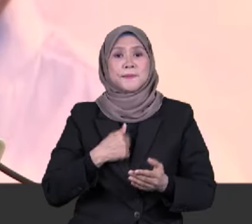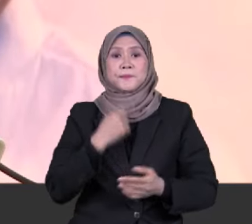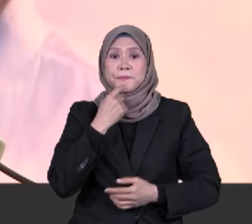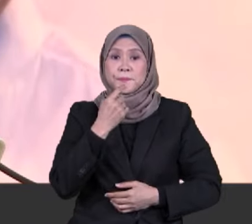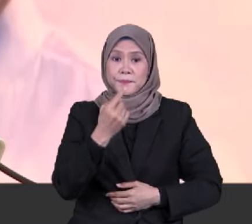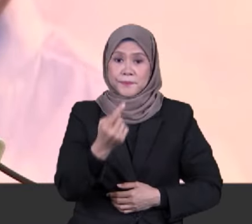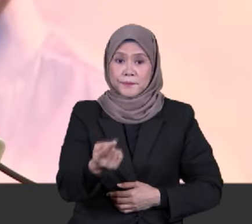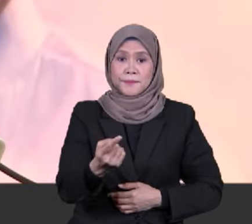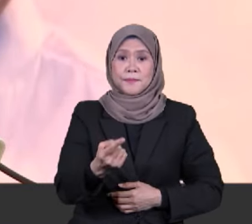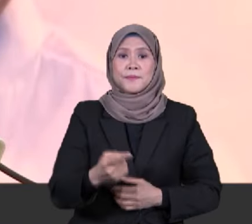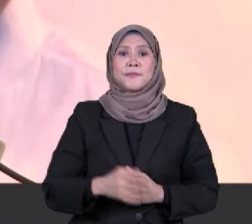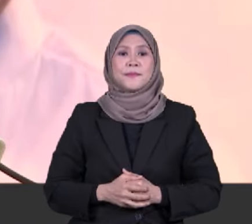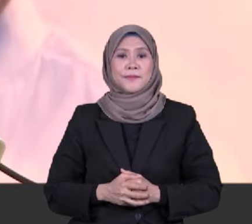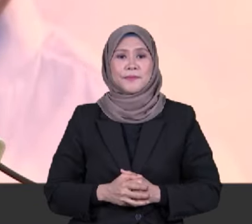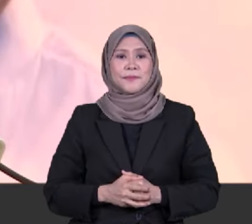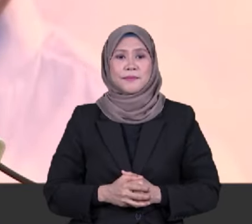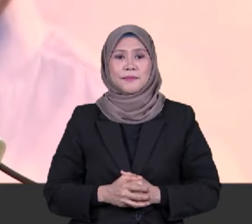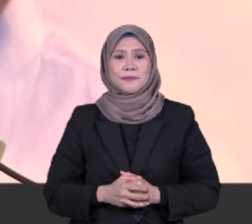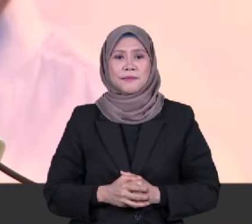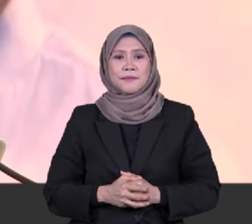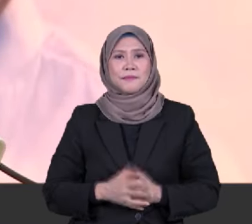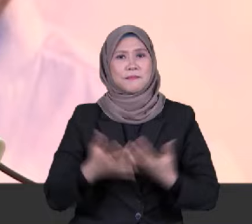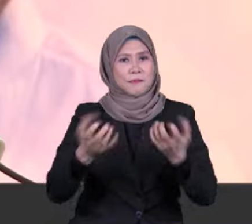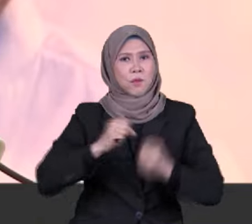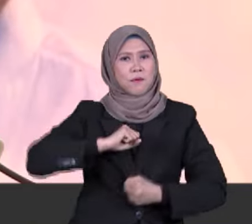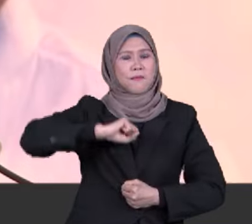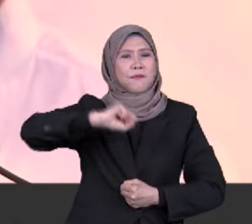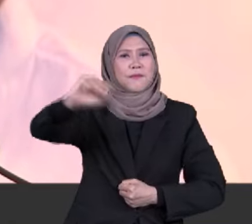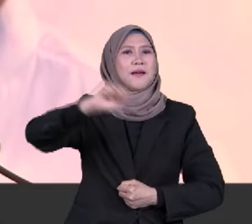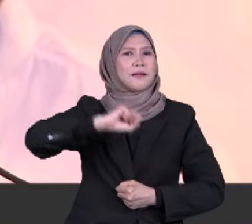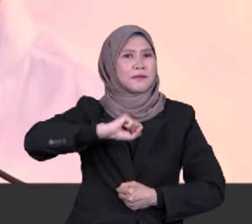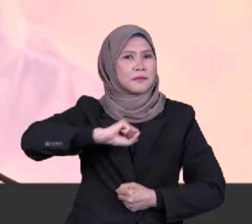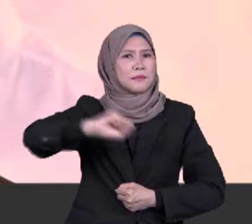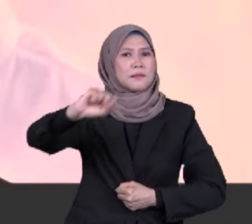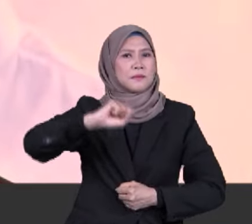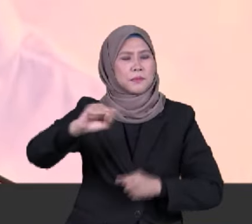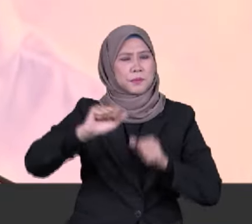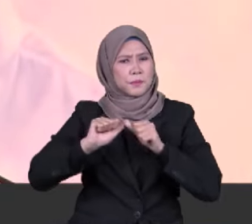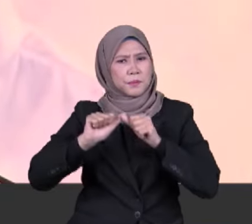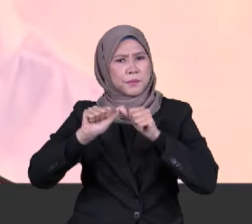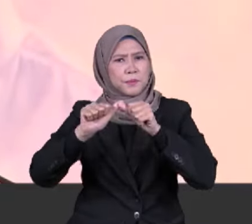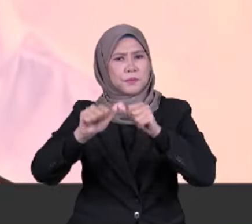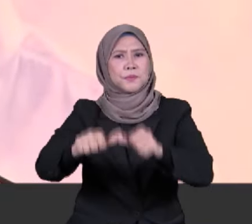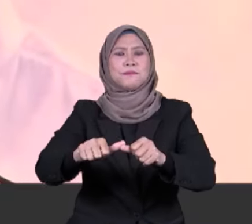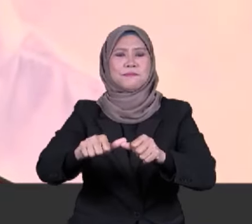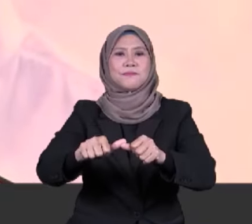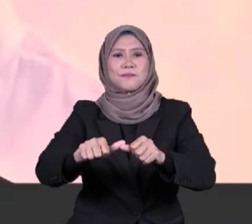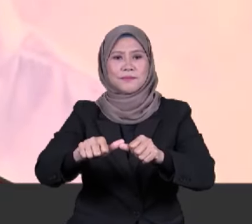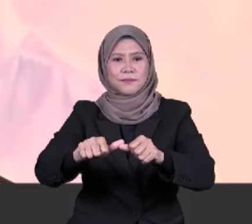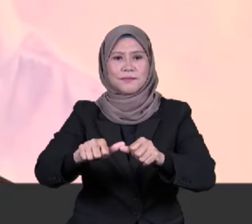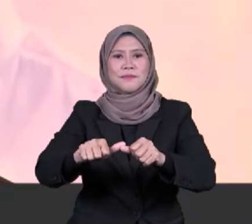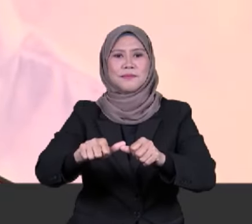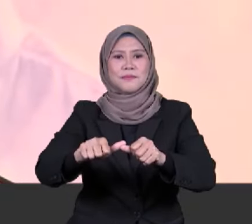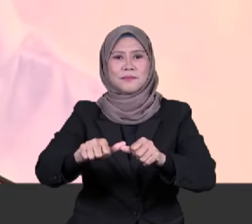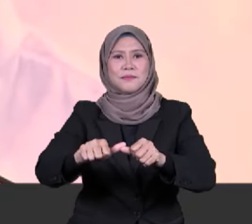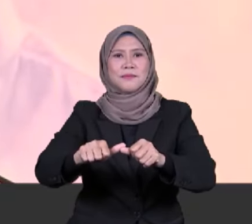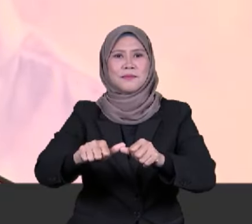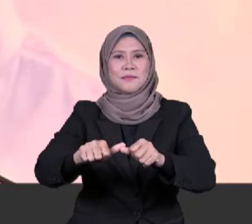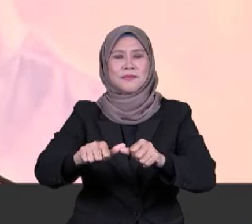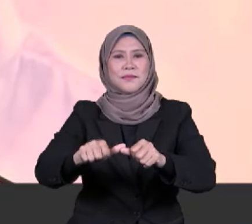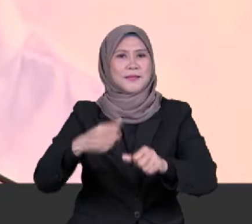is I'm going to fight and continue to fight them. I will